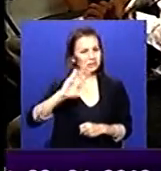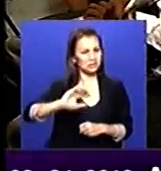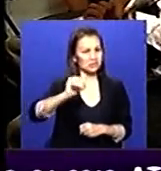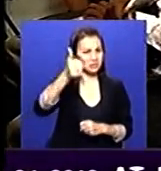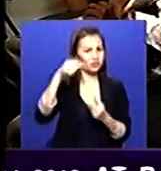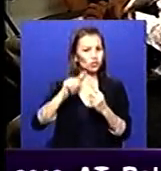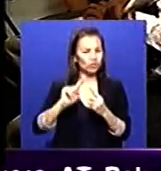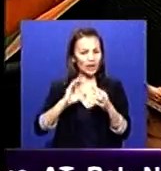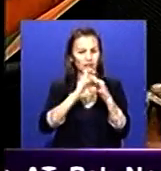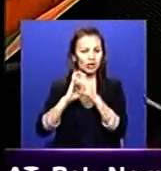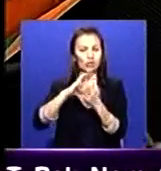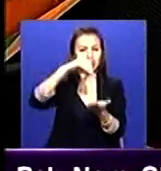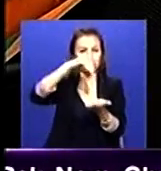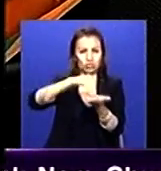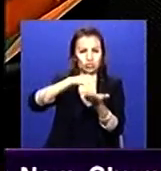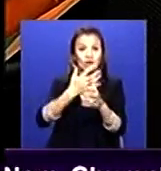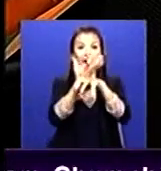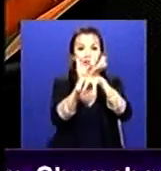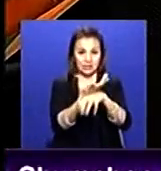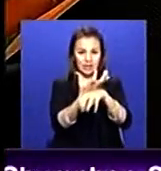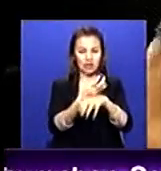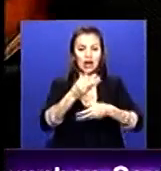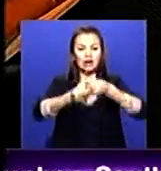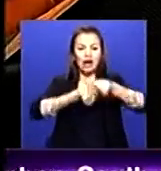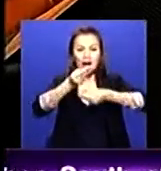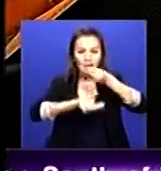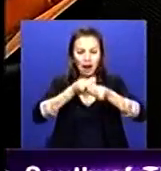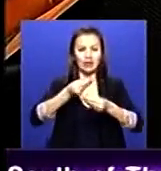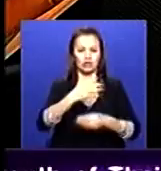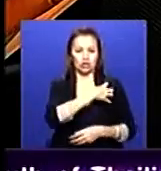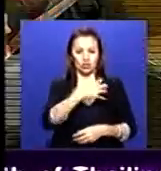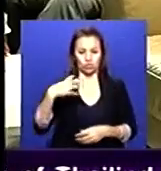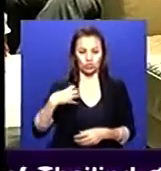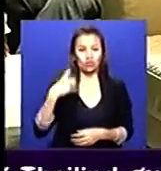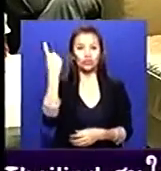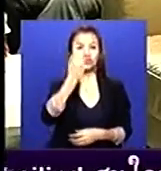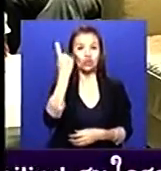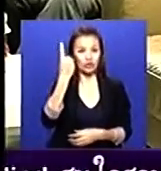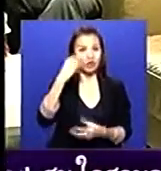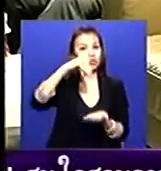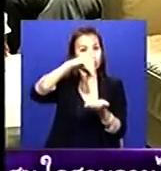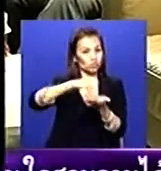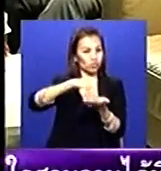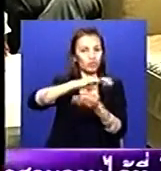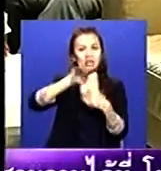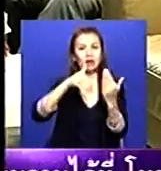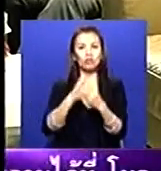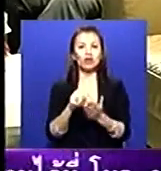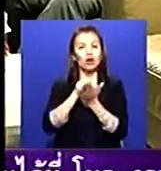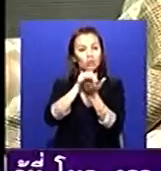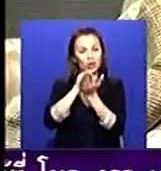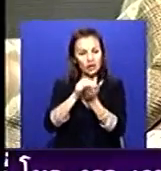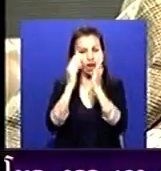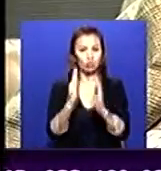ศูนย์กลางของอาเซียนและเป็นศูนย์กลางทั้งด้านการค้าการทูตการท่องเที่ยวจึงนำเสนอนโยบายอำนวยความสะดวกให้นักท่องเ